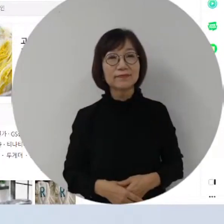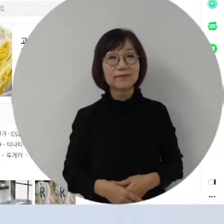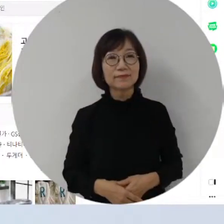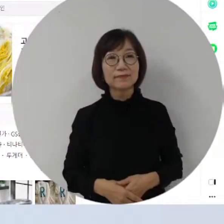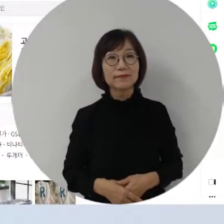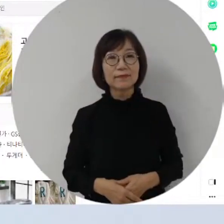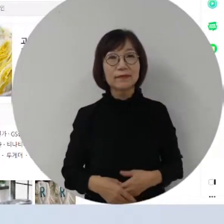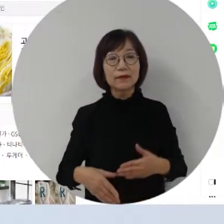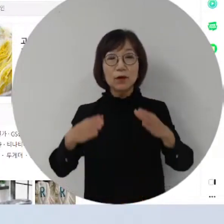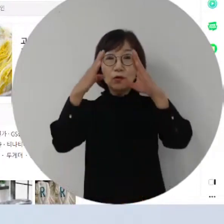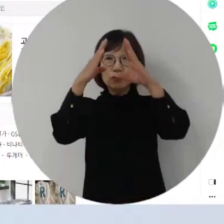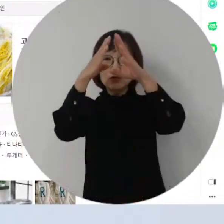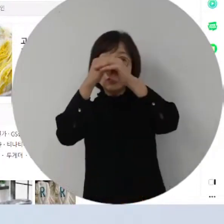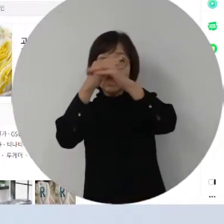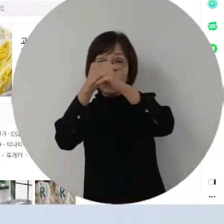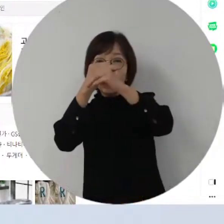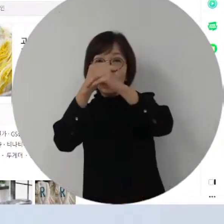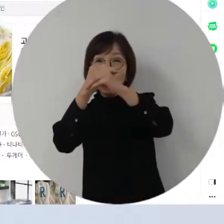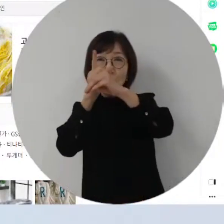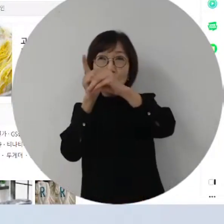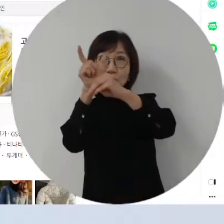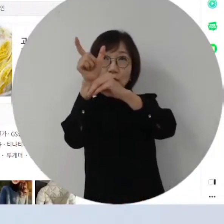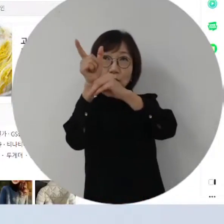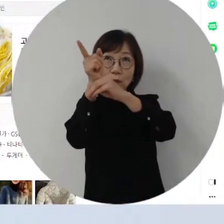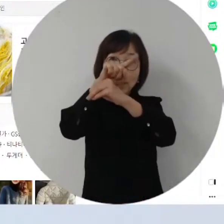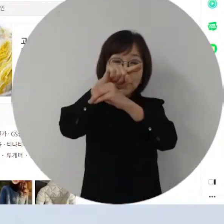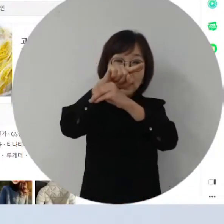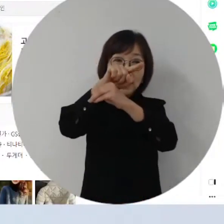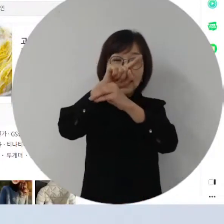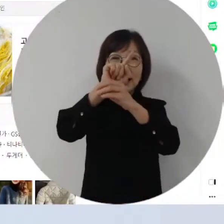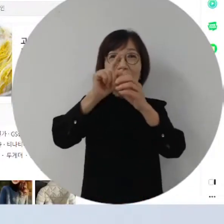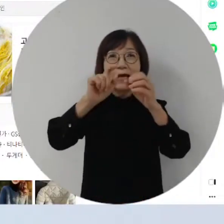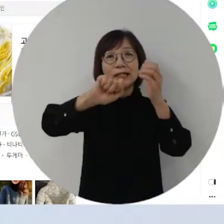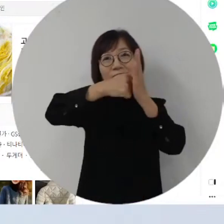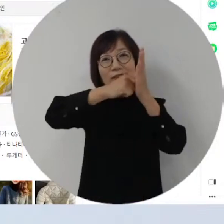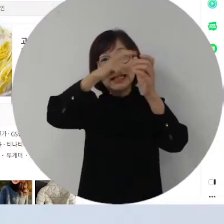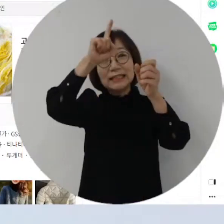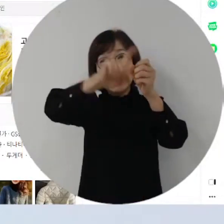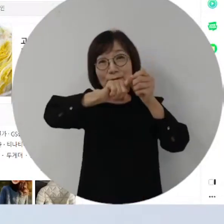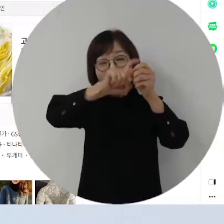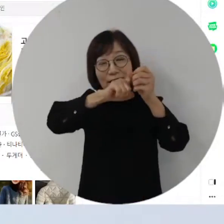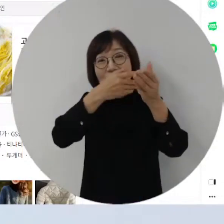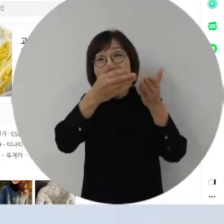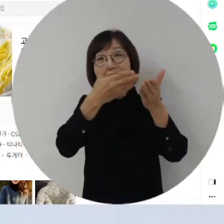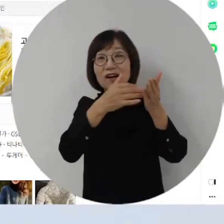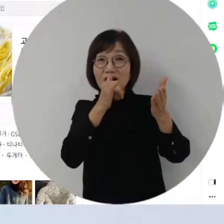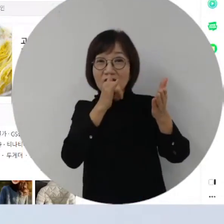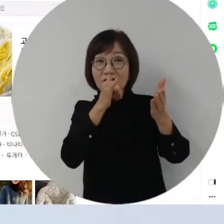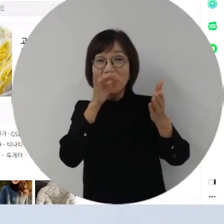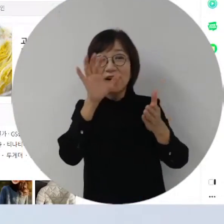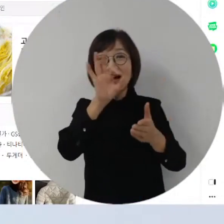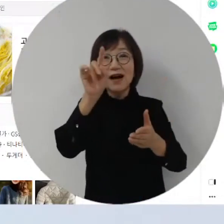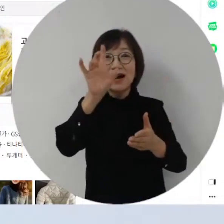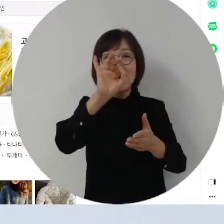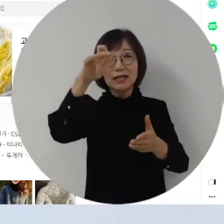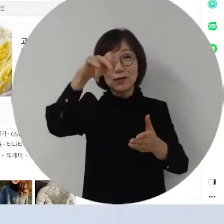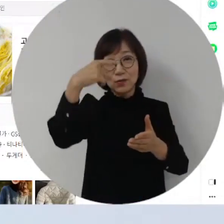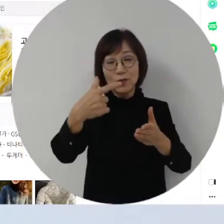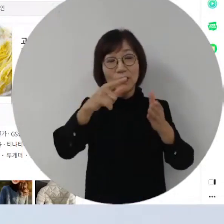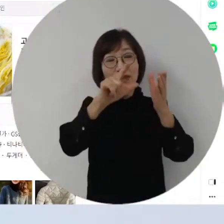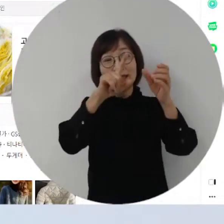주소 입력줄 앞에 보시면 이렇게 자물쇠 모양 아이콘이 보이실 겁니다.